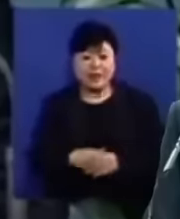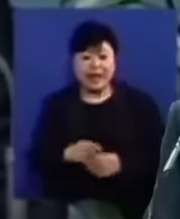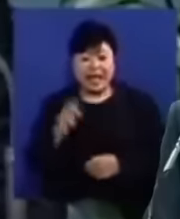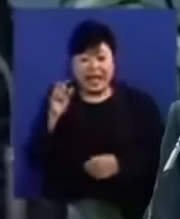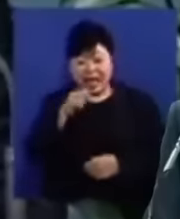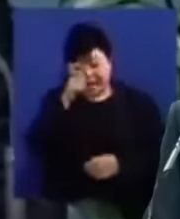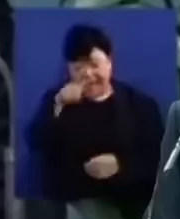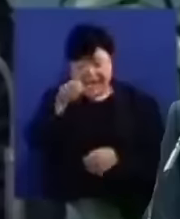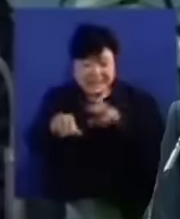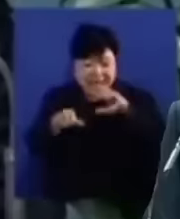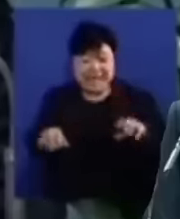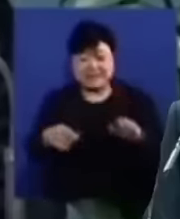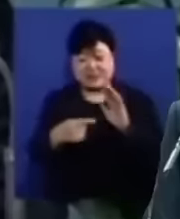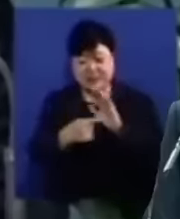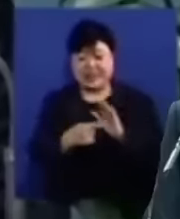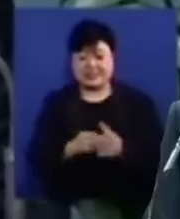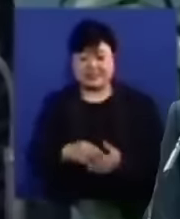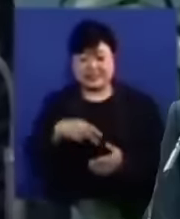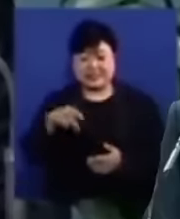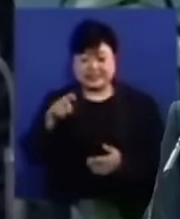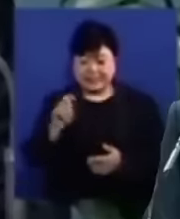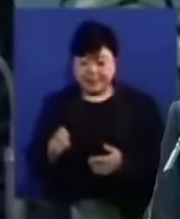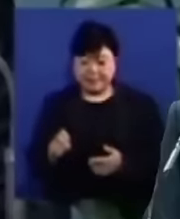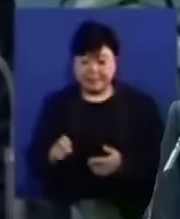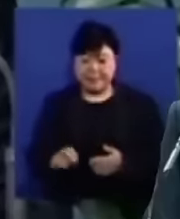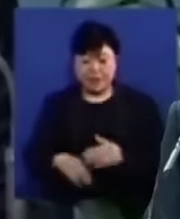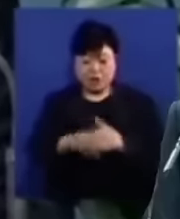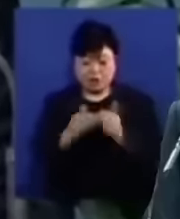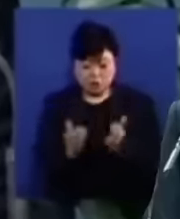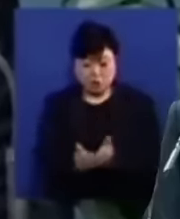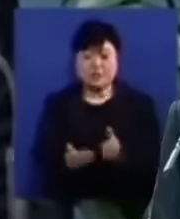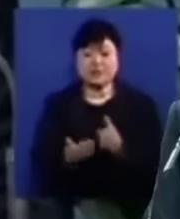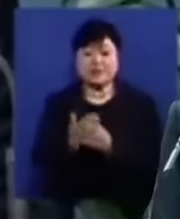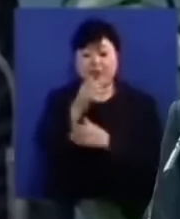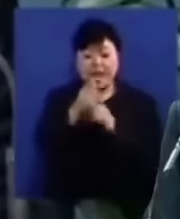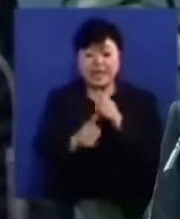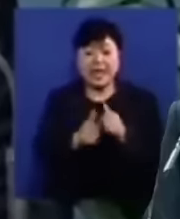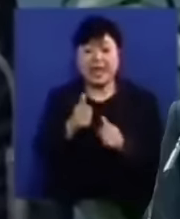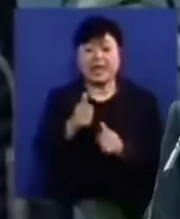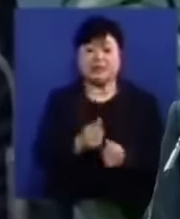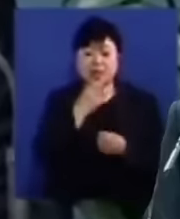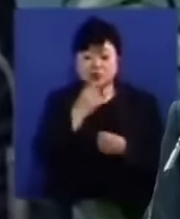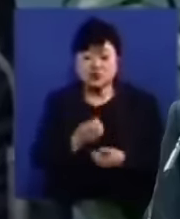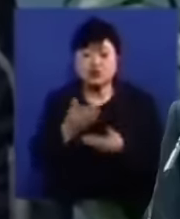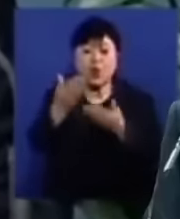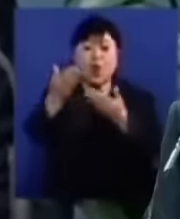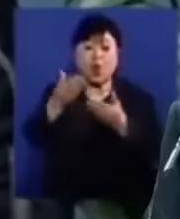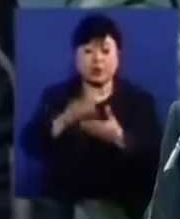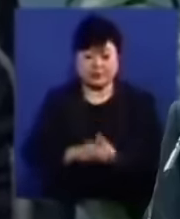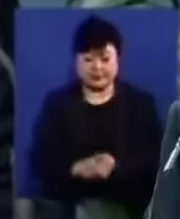이슬람 전부 다 셈 족속에서 나온 것입니다. 하나님의 축복인